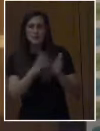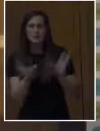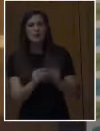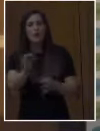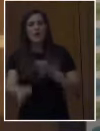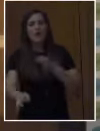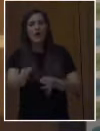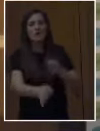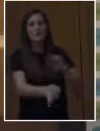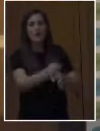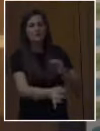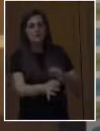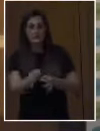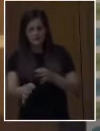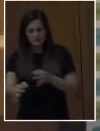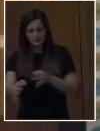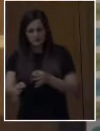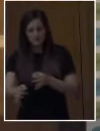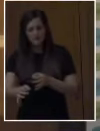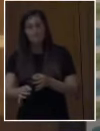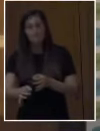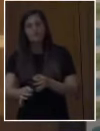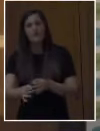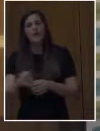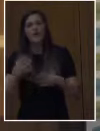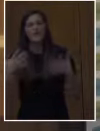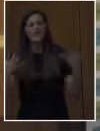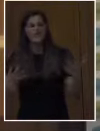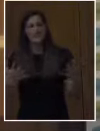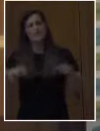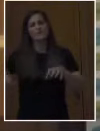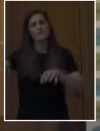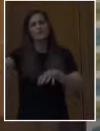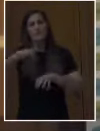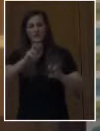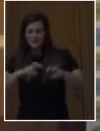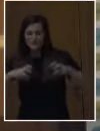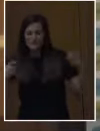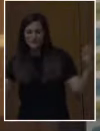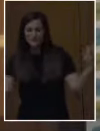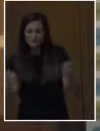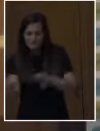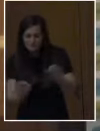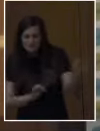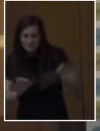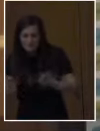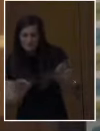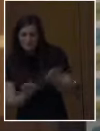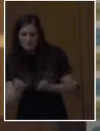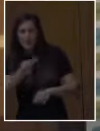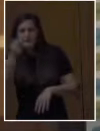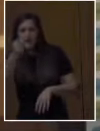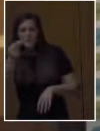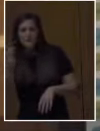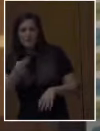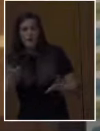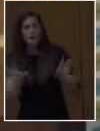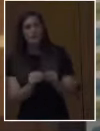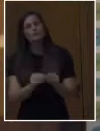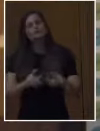αυτής, στο οποίο έχουμε καταλήξει οι 10 φορείς, οι οποίοι καθίσαμε στο τραπέζι και σχεδιάσαμε τους άξονες του σχολείου